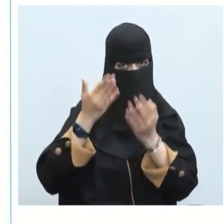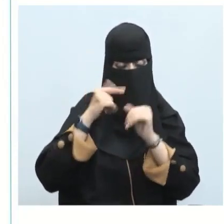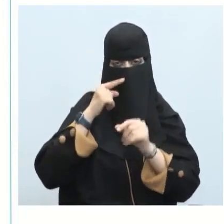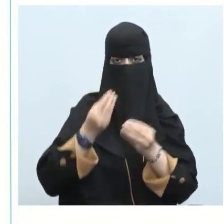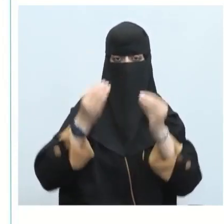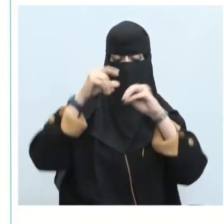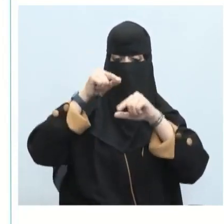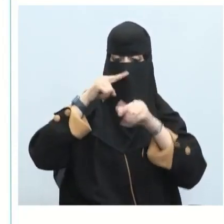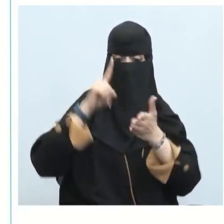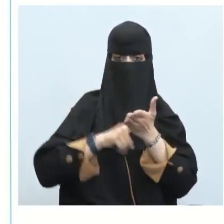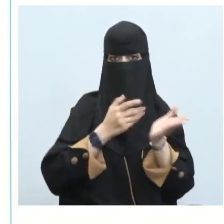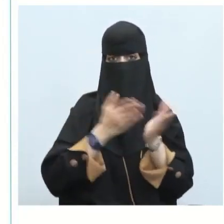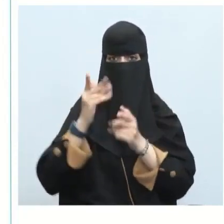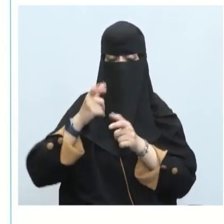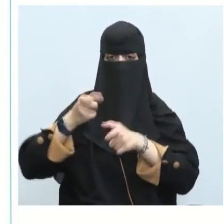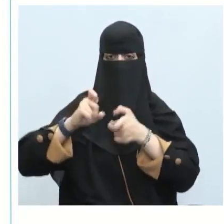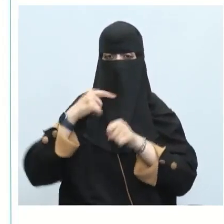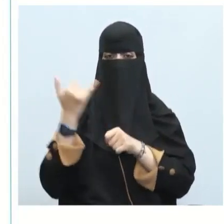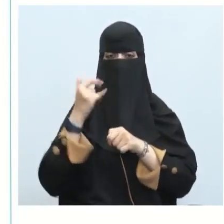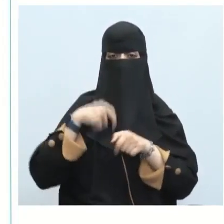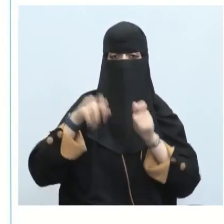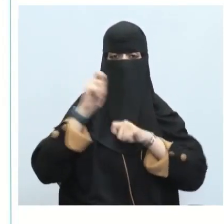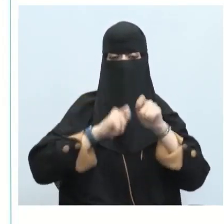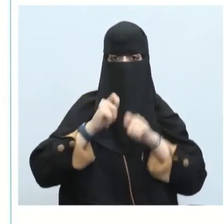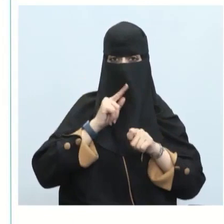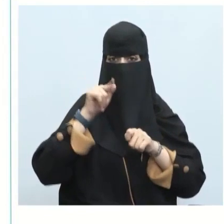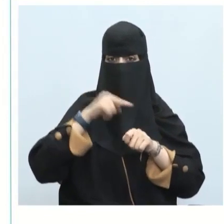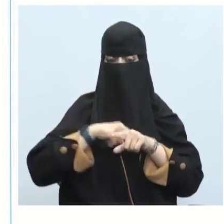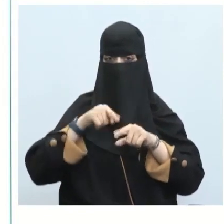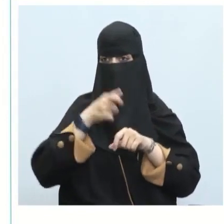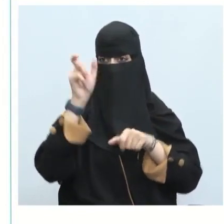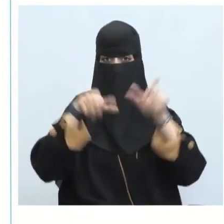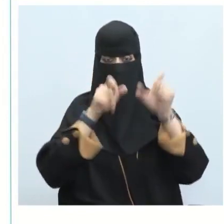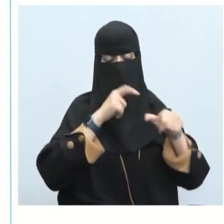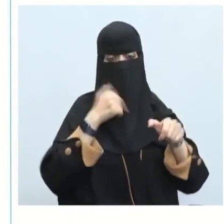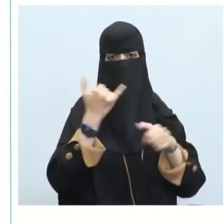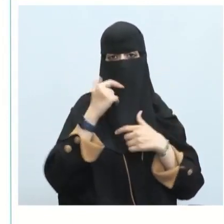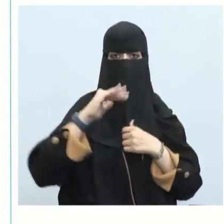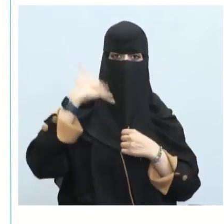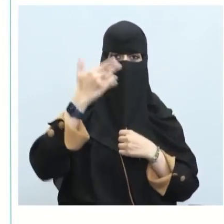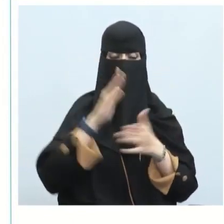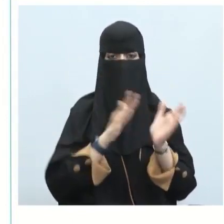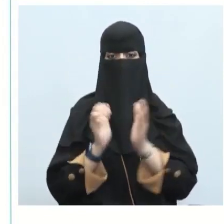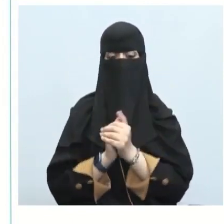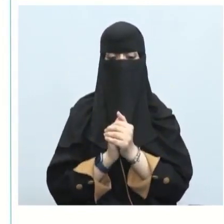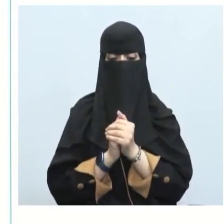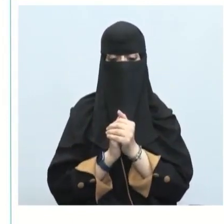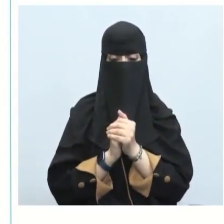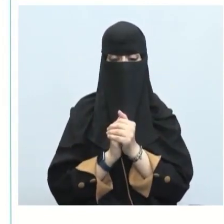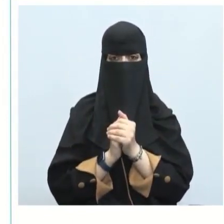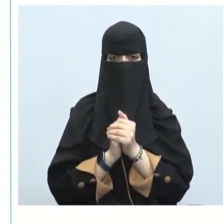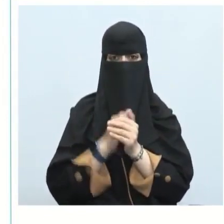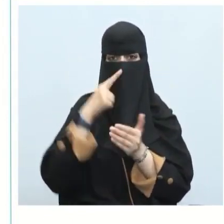بالاضافه الى انه يوفر تجربه سهله الاستخدام للعملاء المحتملين